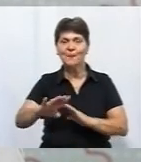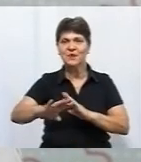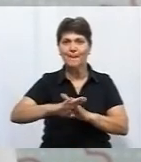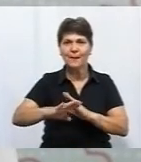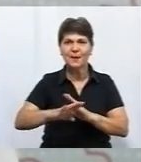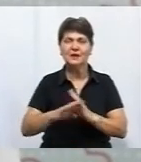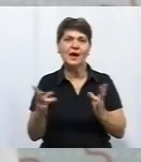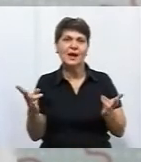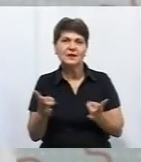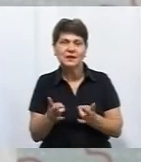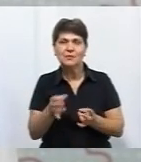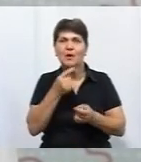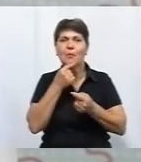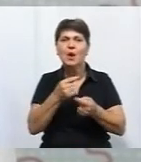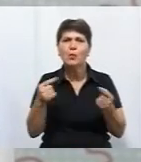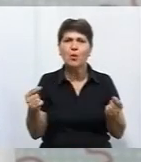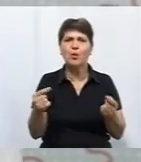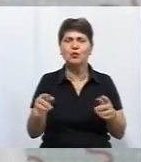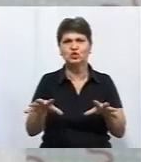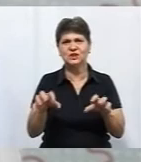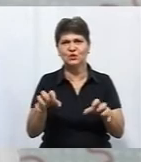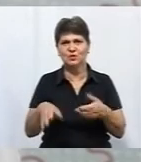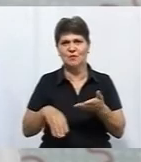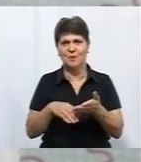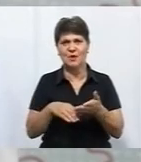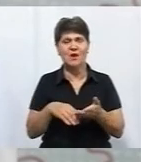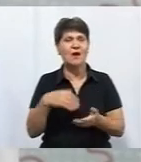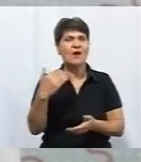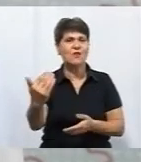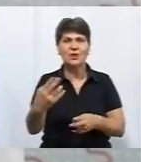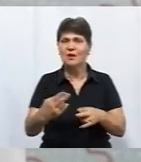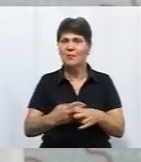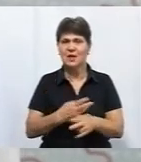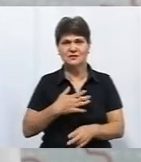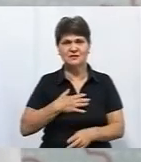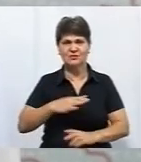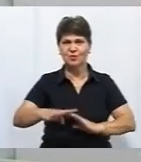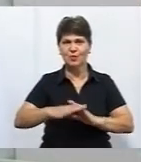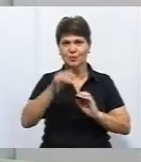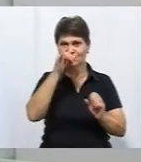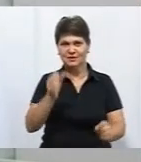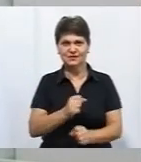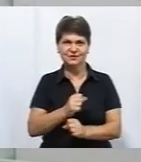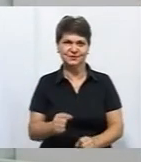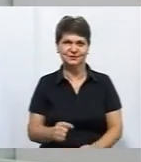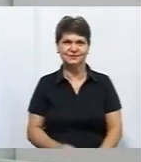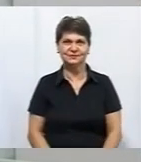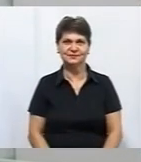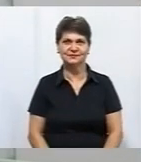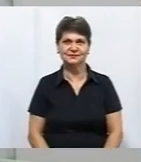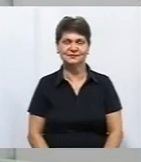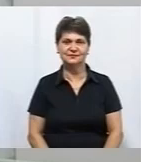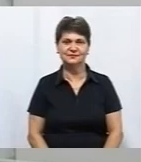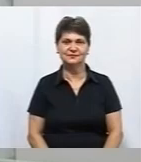как-то животным по-любому помогать, потому что они без нашей помощи сами ничего не смогут. Анастасия? Далі, так